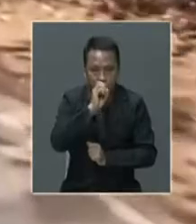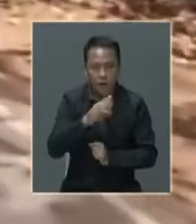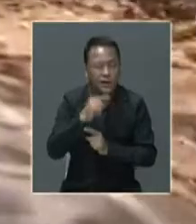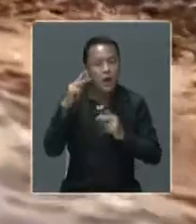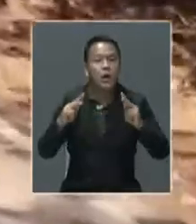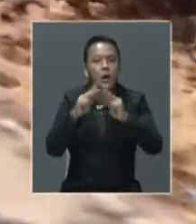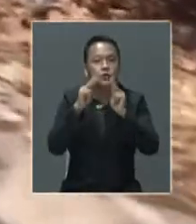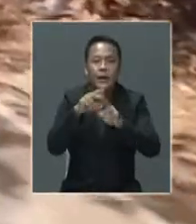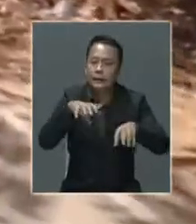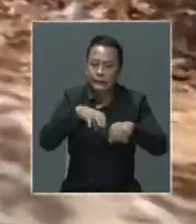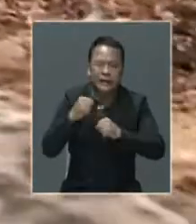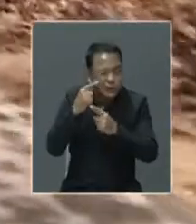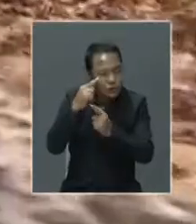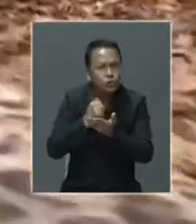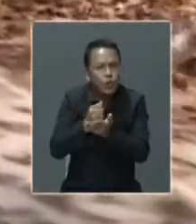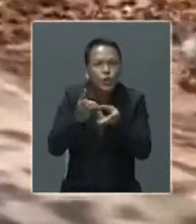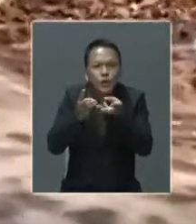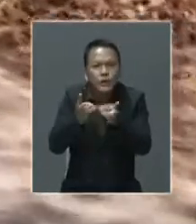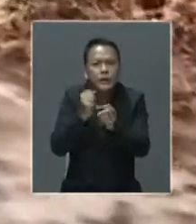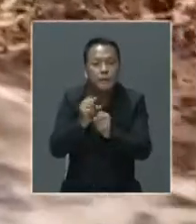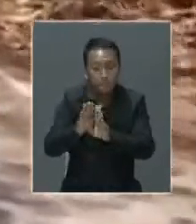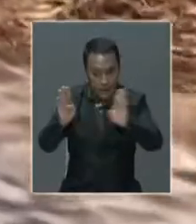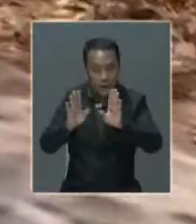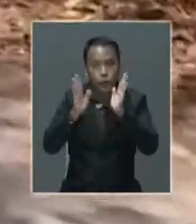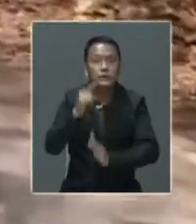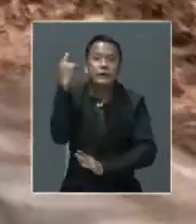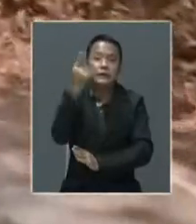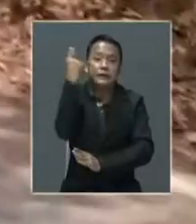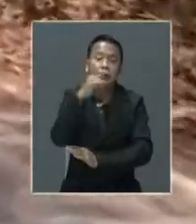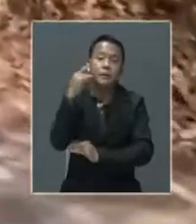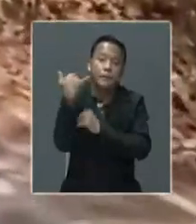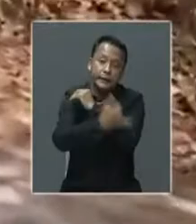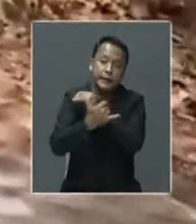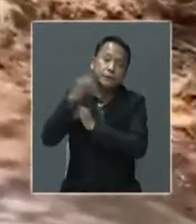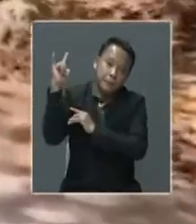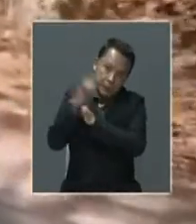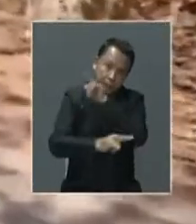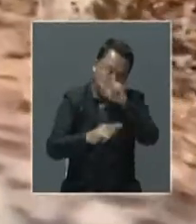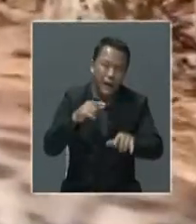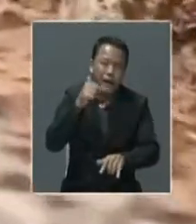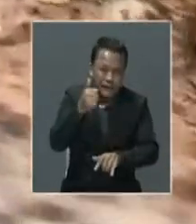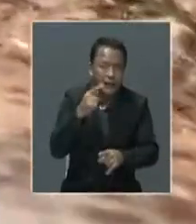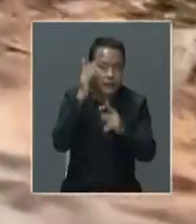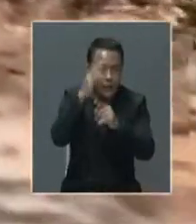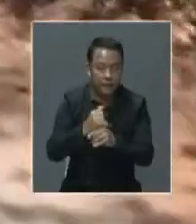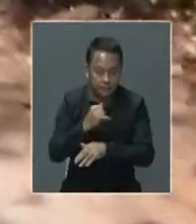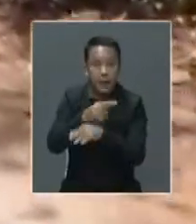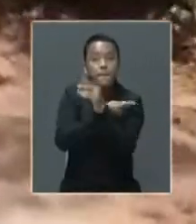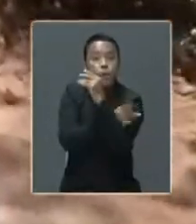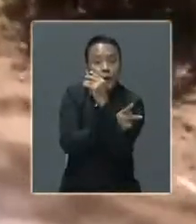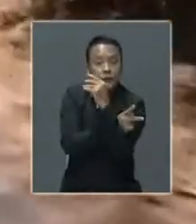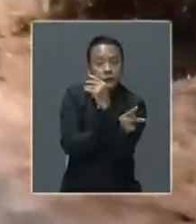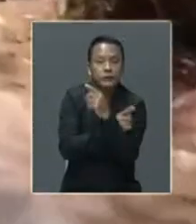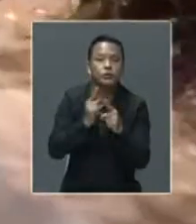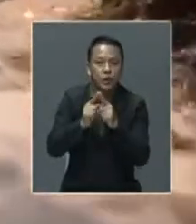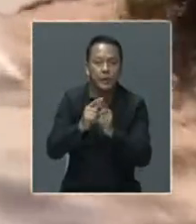างกระทรวงยังเดินหน้าผลักดันแนวทางการเปิดรับนักท่องเที่ยวต่างชาติกลุ่มลองสเตย์ต่อไปก็จะลงพื้นที่จังหวัดภูเก็ตจะ